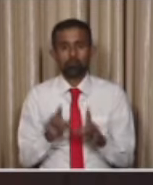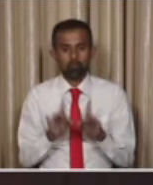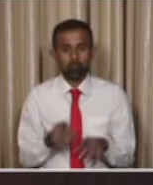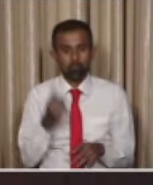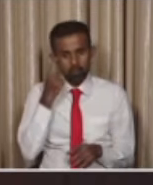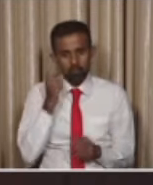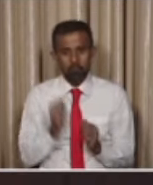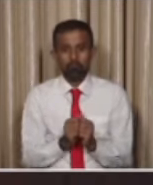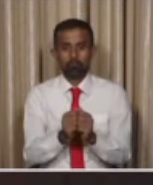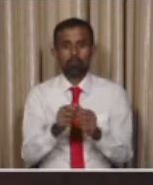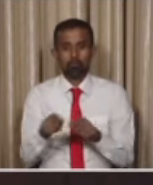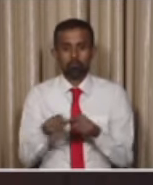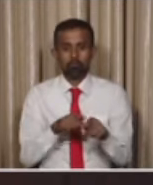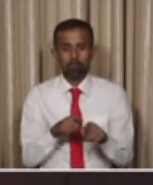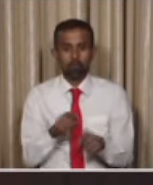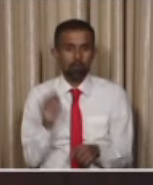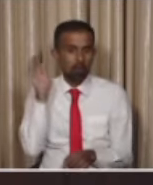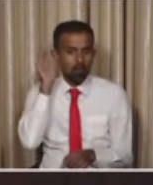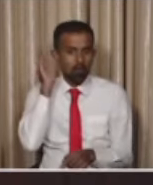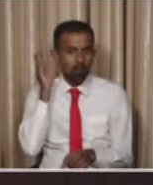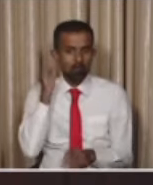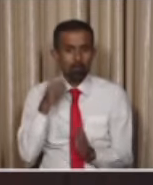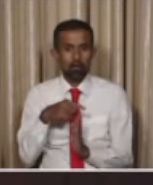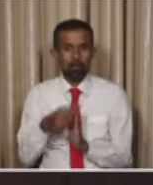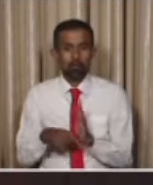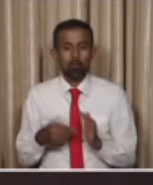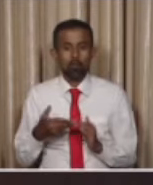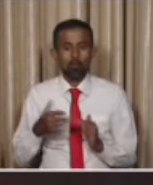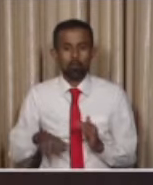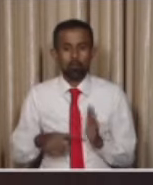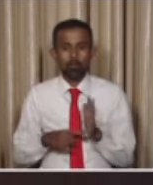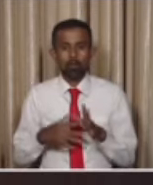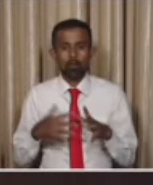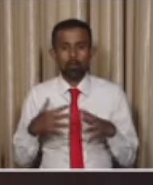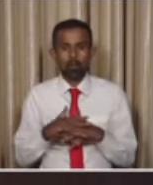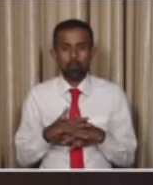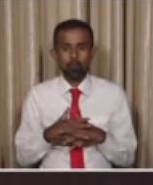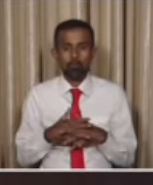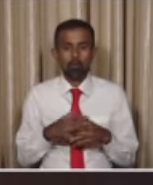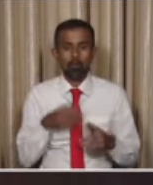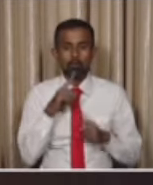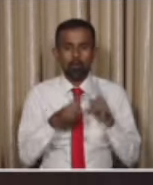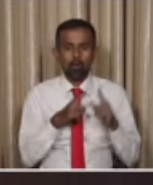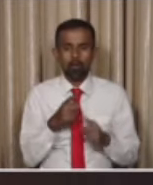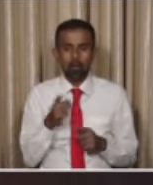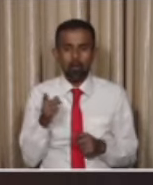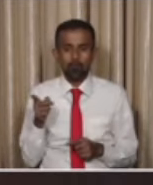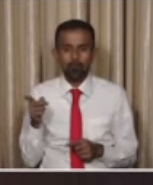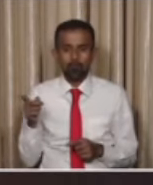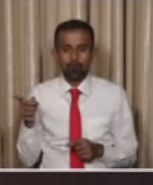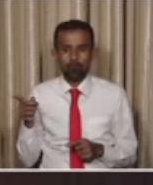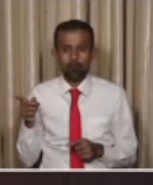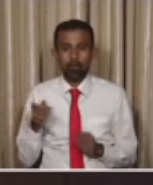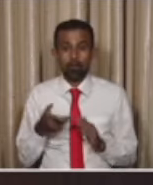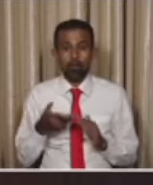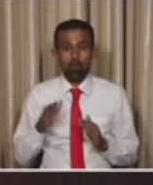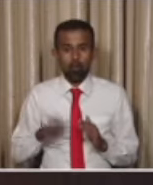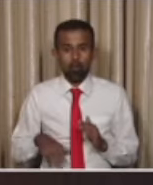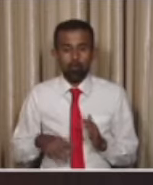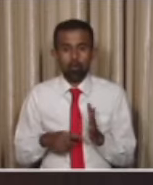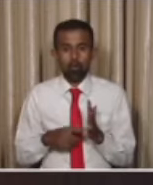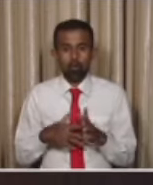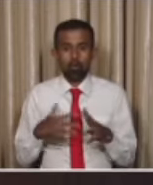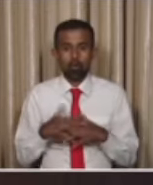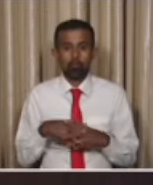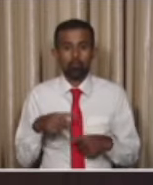katet tu koran dekiuwa bagaimana? Dan api dia heno merate gamatat nitiya kini anda katet tu koran katet kata agen kata agerno. Itu orang gamatat nitiya